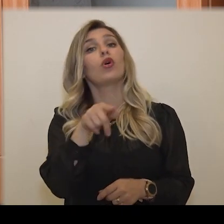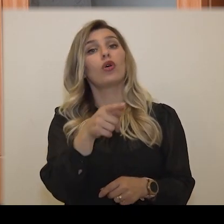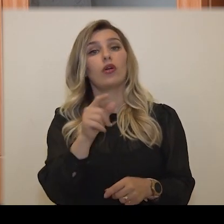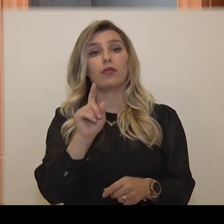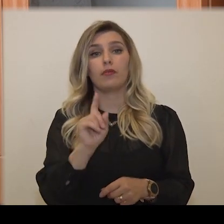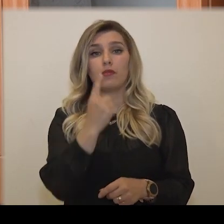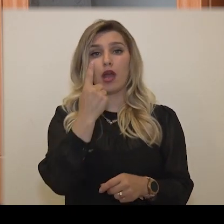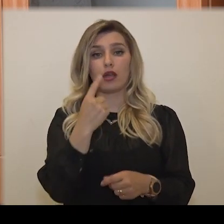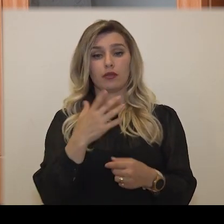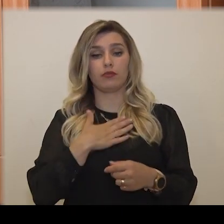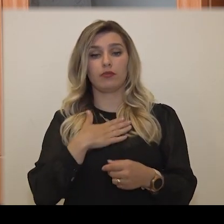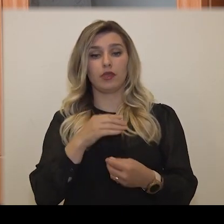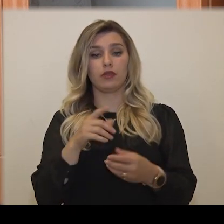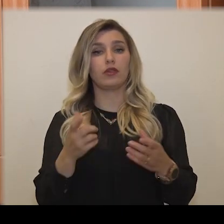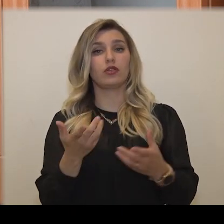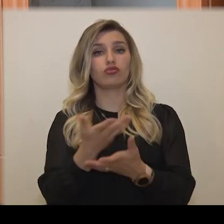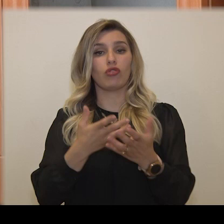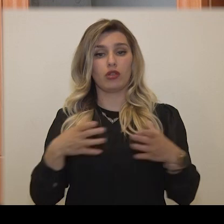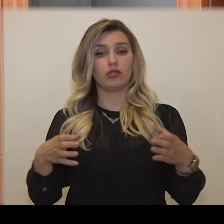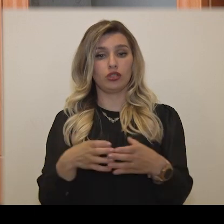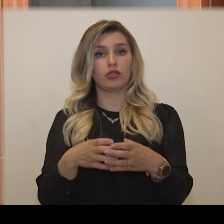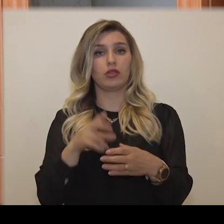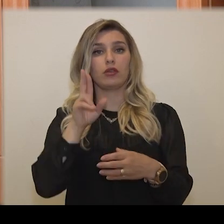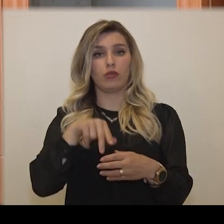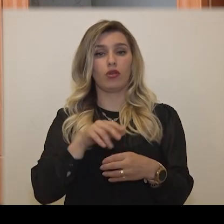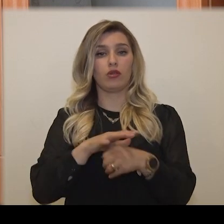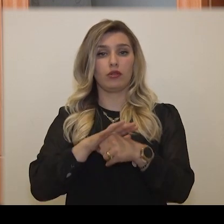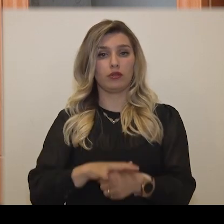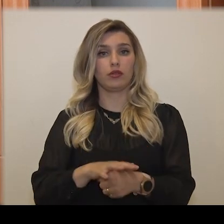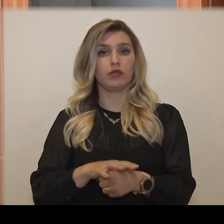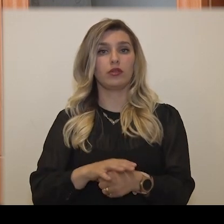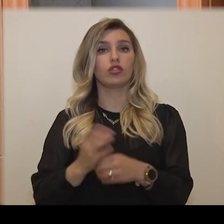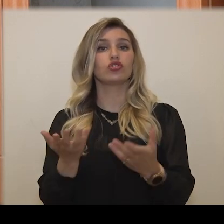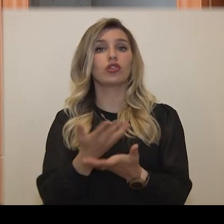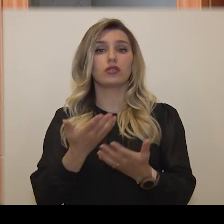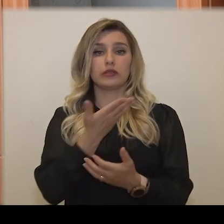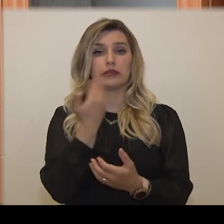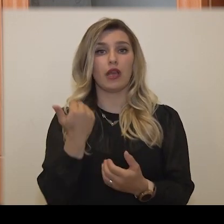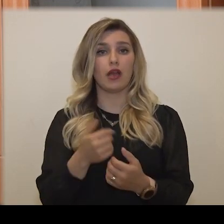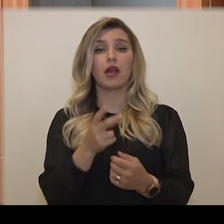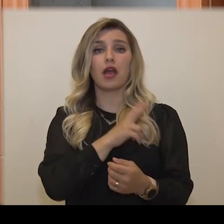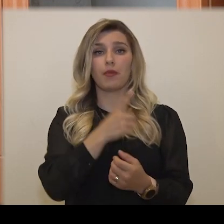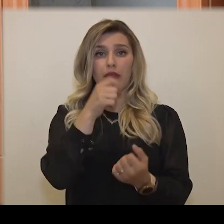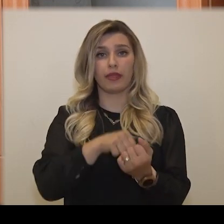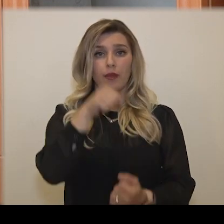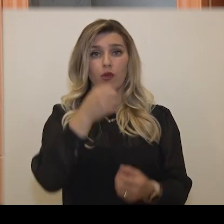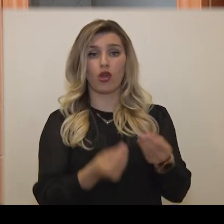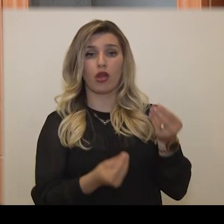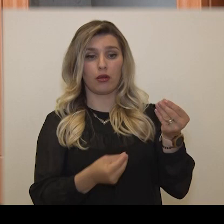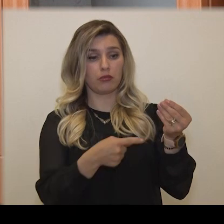diskriminohet edhe për mbrana vetës, do të thonë nuk po është pjesë e integruar pastaj e shoqërisë. Mund të ketë një diplomë që ka kryer shkollën,